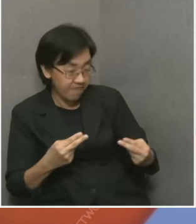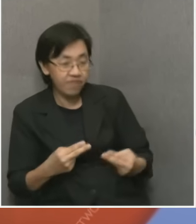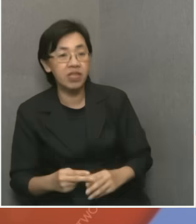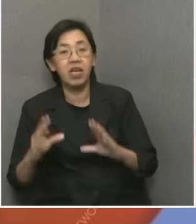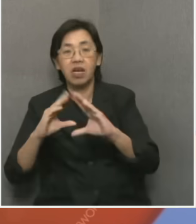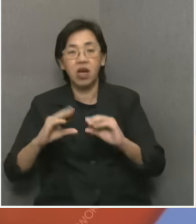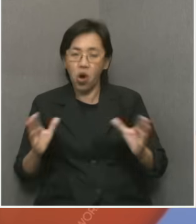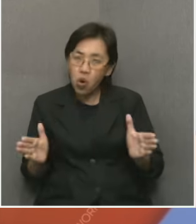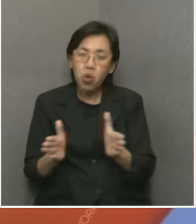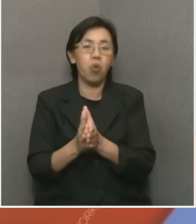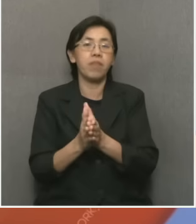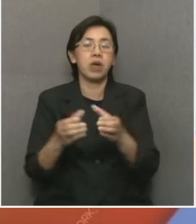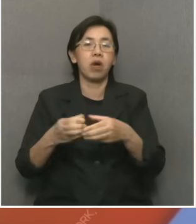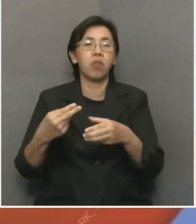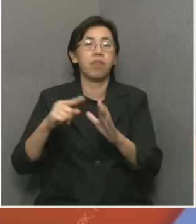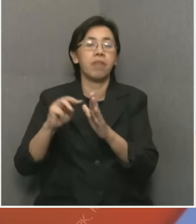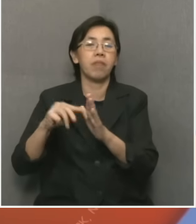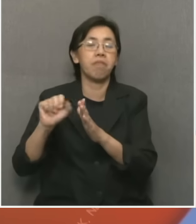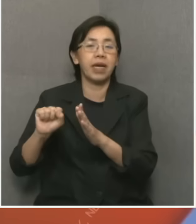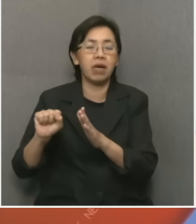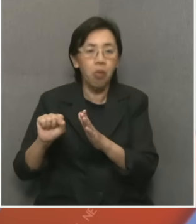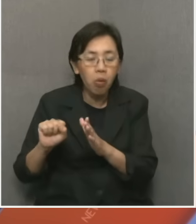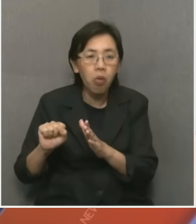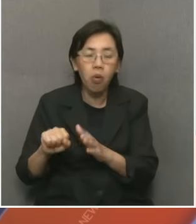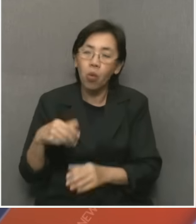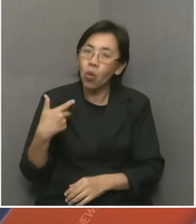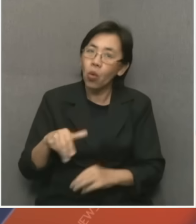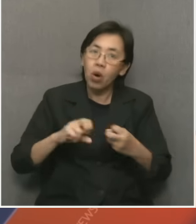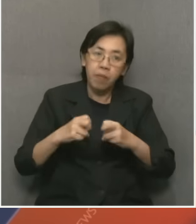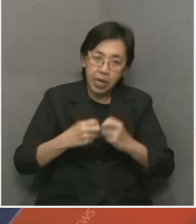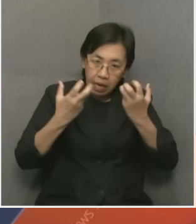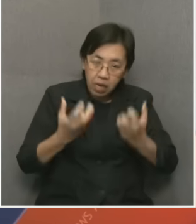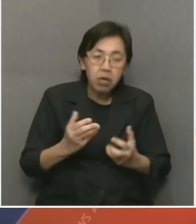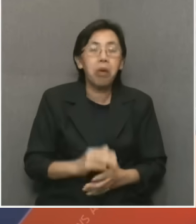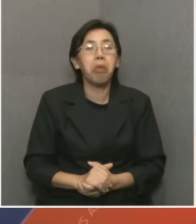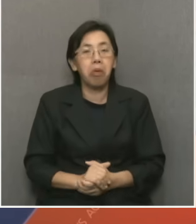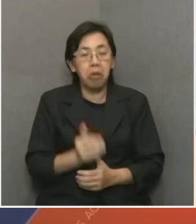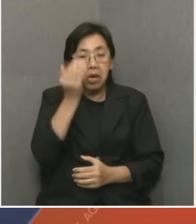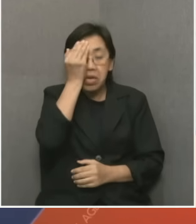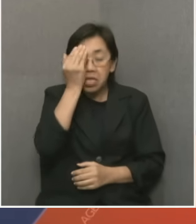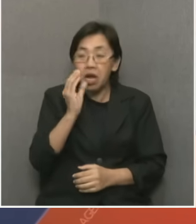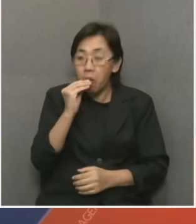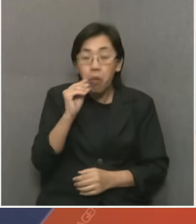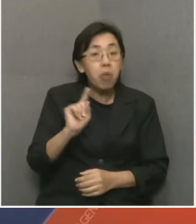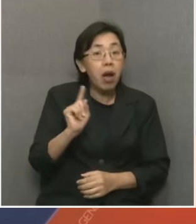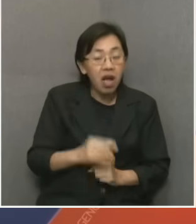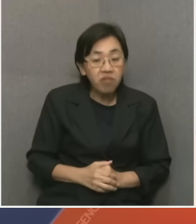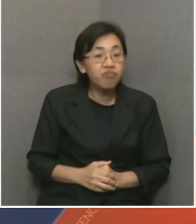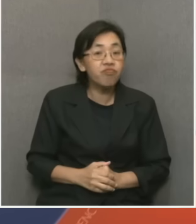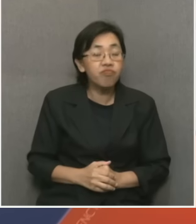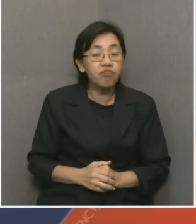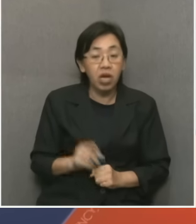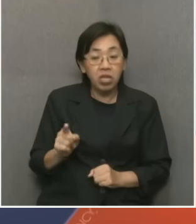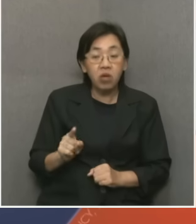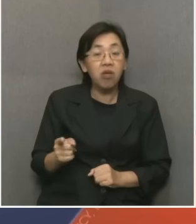มด้วยแม้ซึ่งนั่นจะกลายเป็นเรื่องที่ใหญ่มากนะครับอิสราเอลก็ขู่กลับไปนะไม่ต้องการให้กลุ่มฮิ